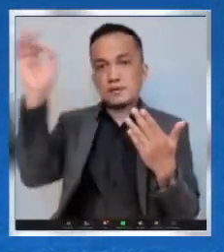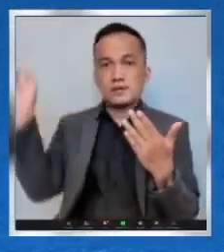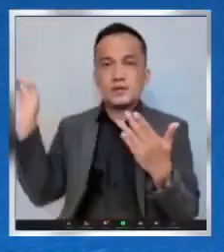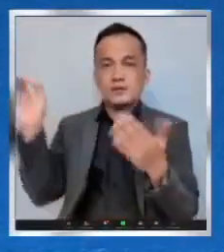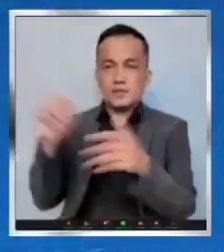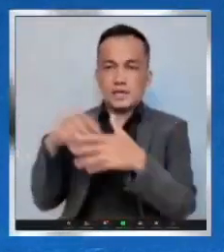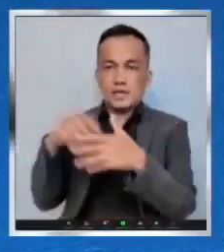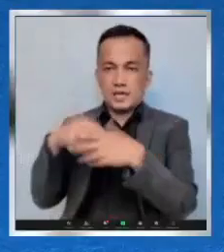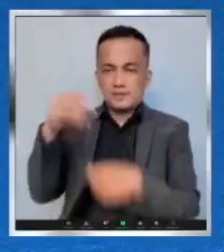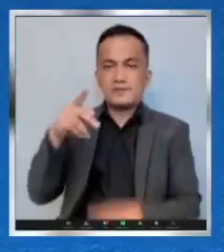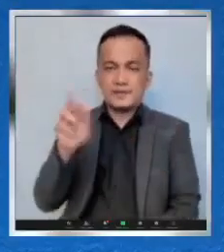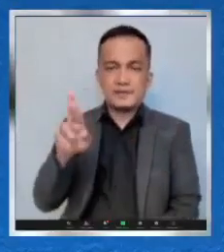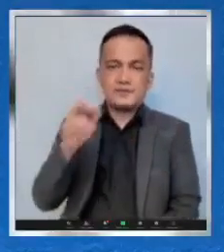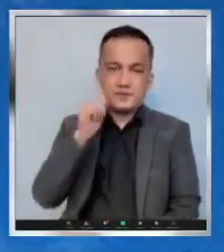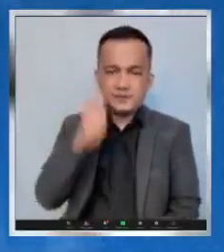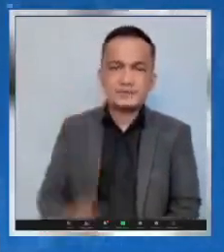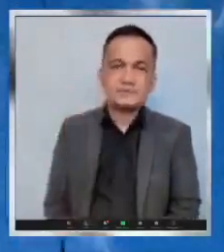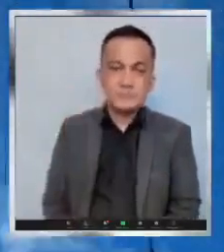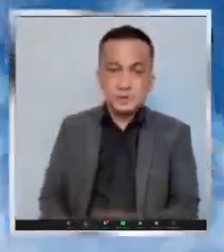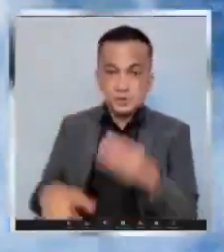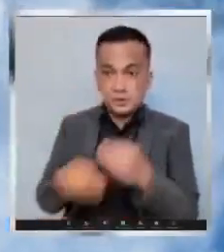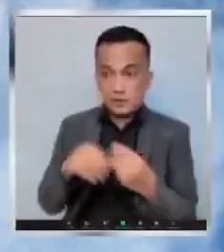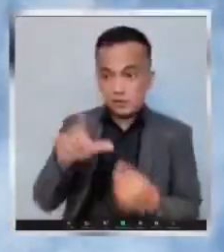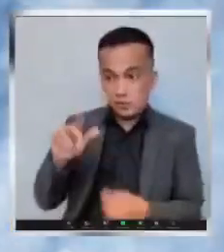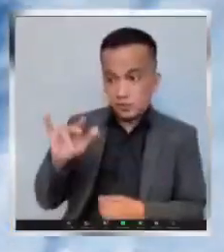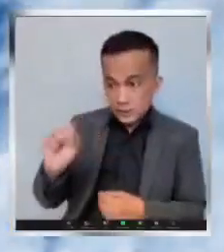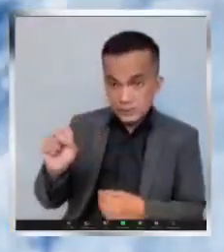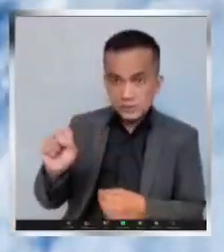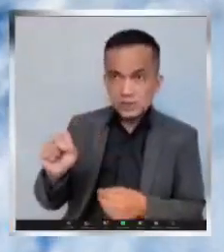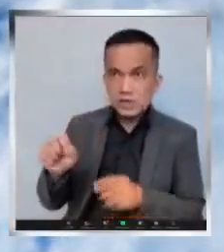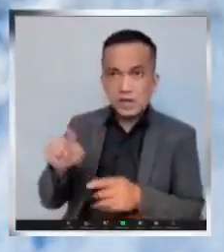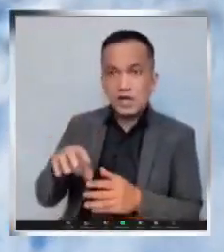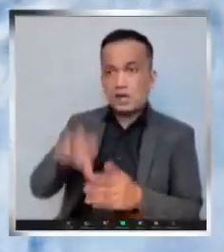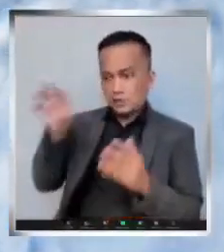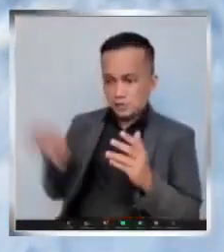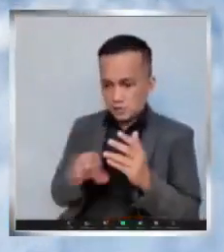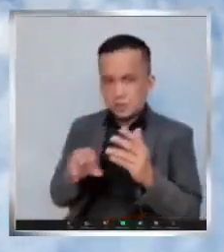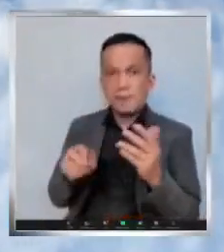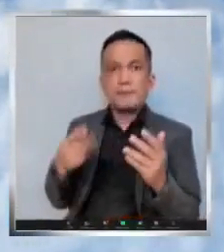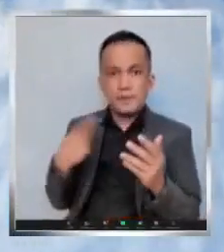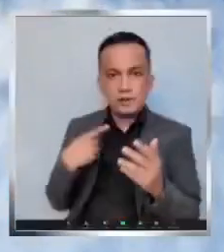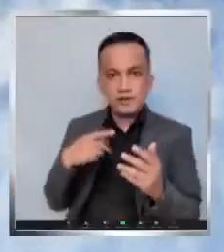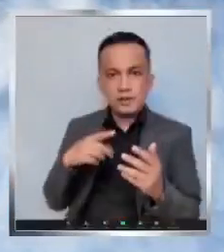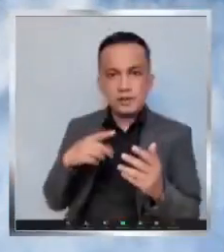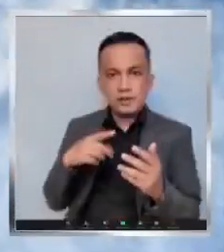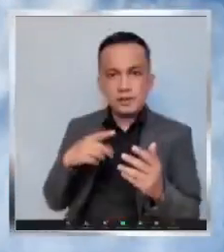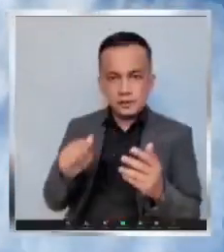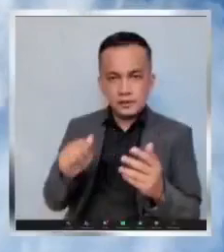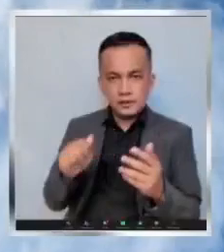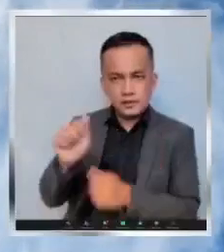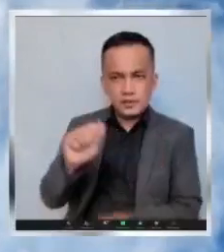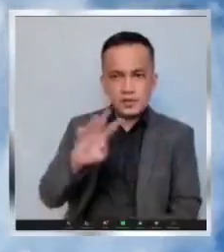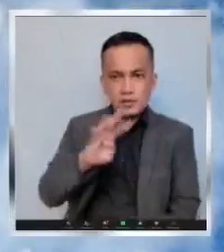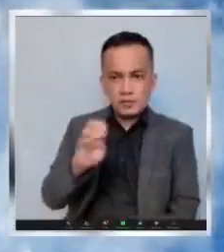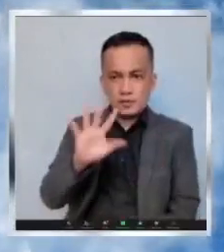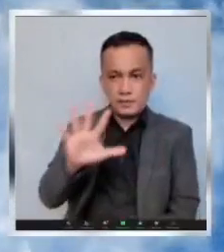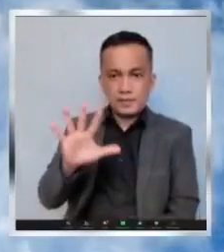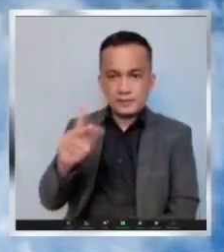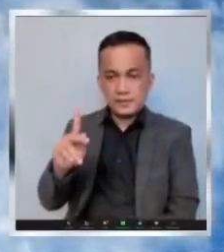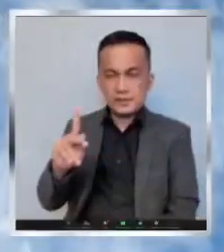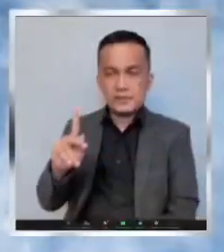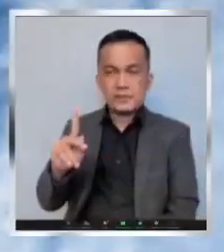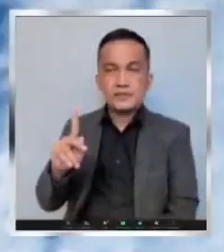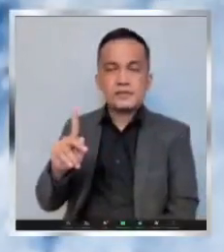bukas. Bukod sa Bagyong Luis, may isang low pressure area rin na nasa layong 405 kilometers east-northeast